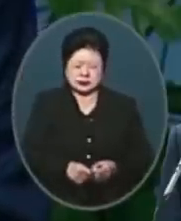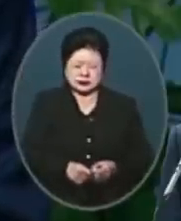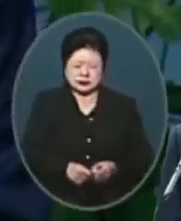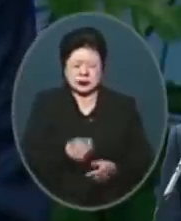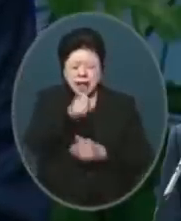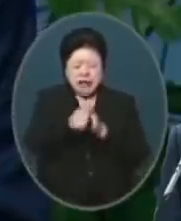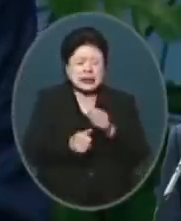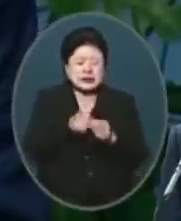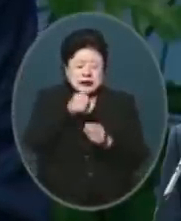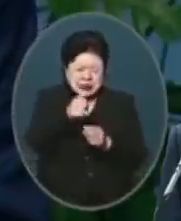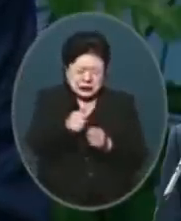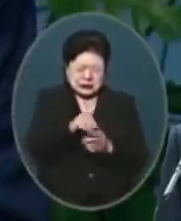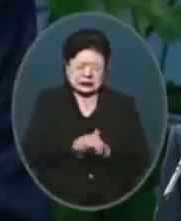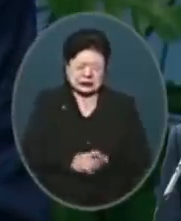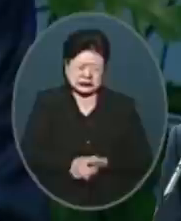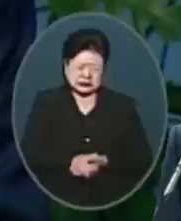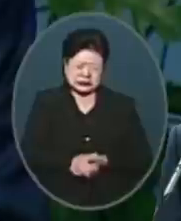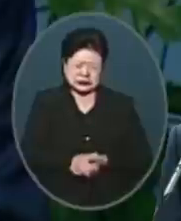하나님이